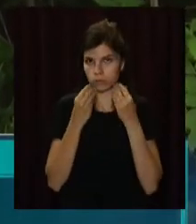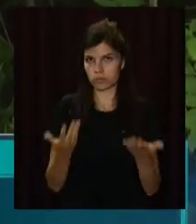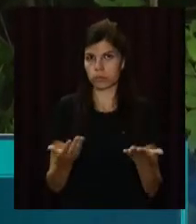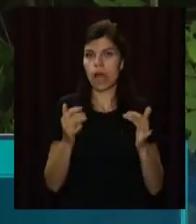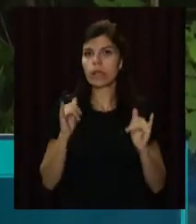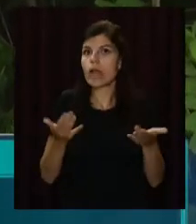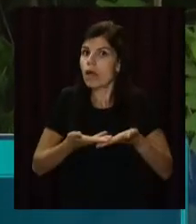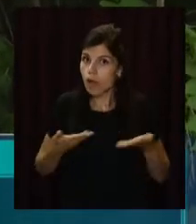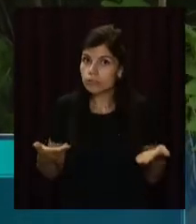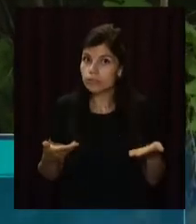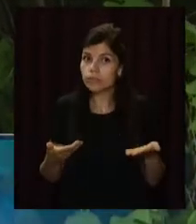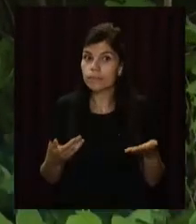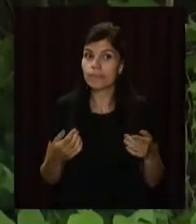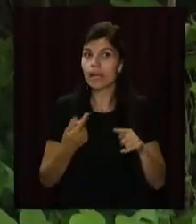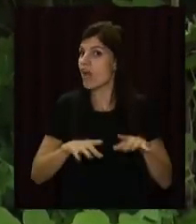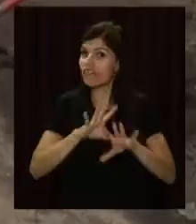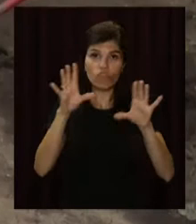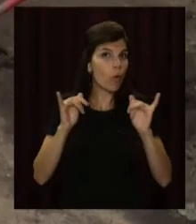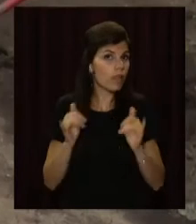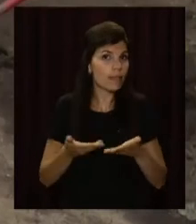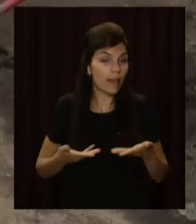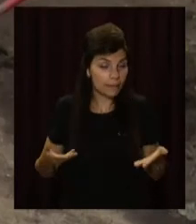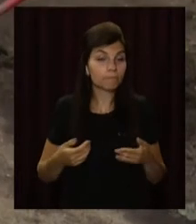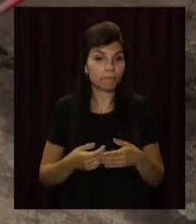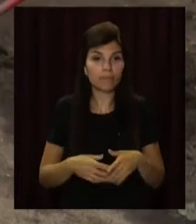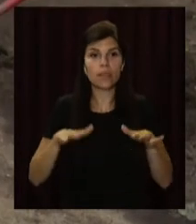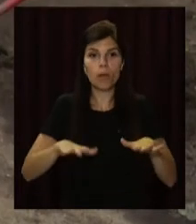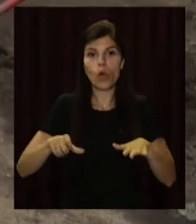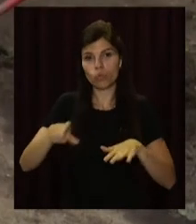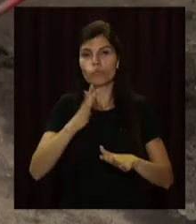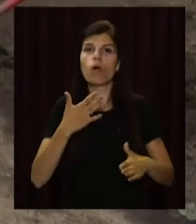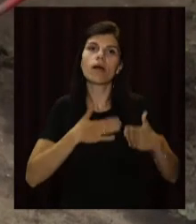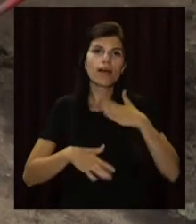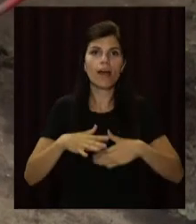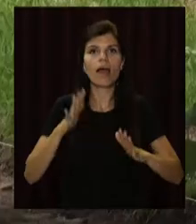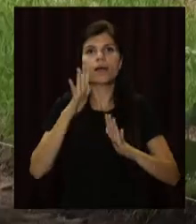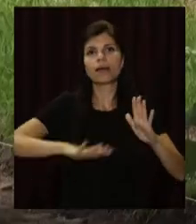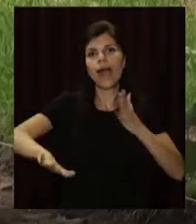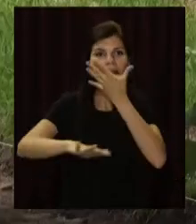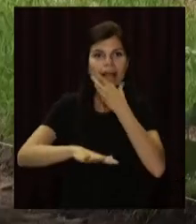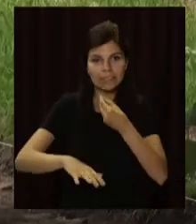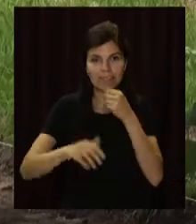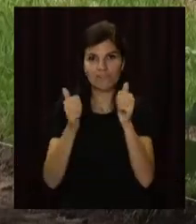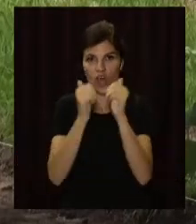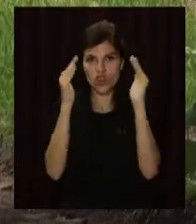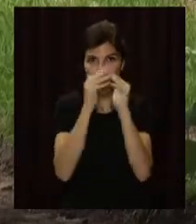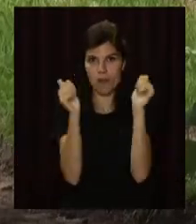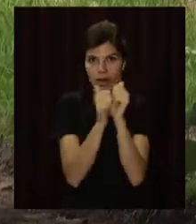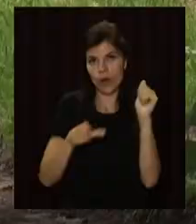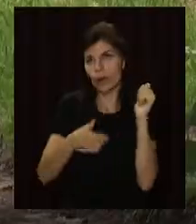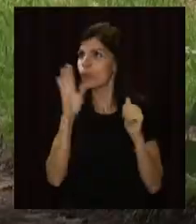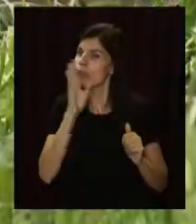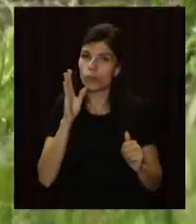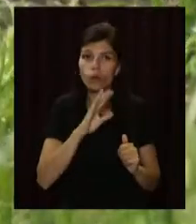для нас. Все ж для нас. Місцеві із задоволенням гулятимуть у красивому місці поблизу своїх будинків, натомість,